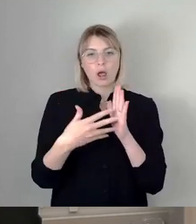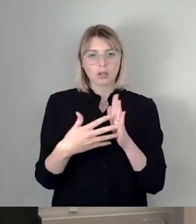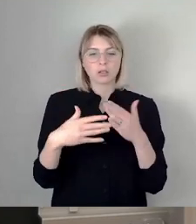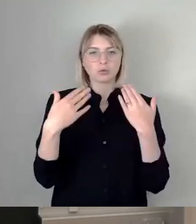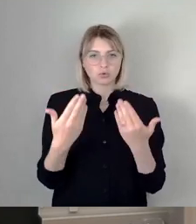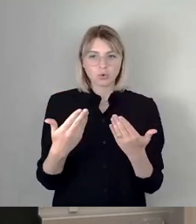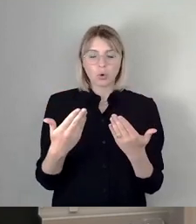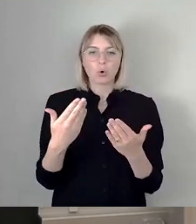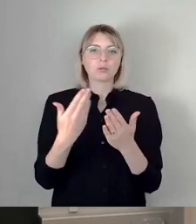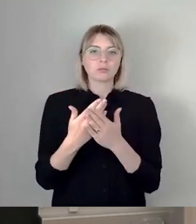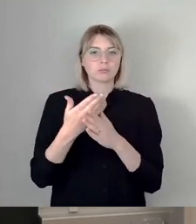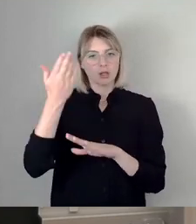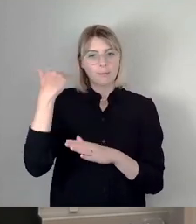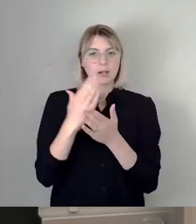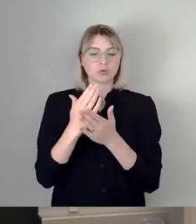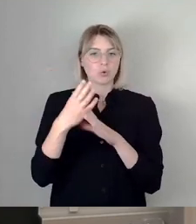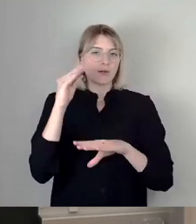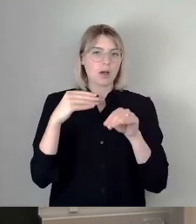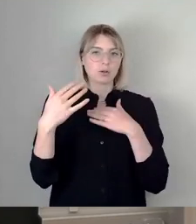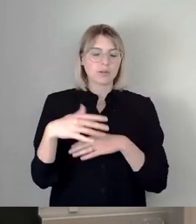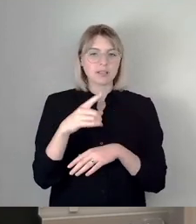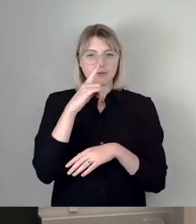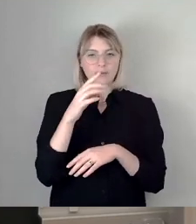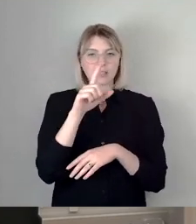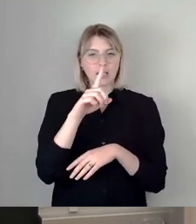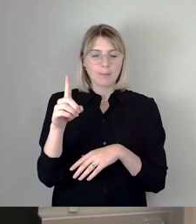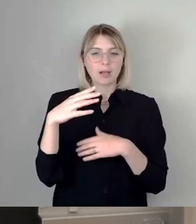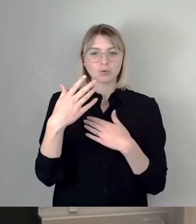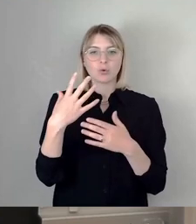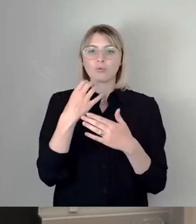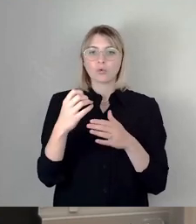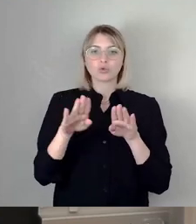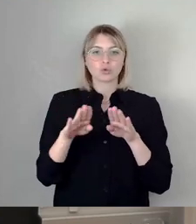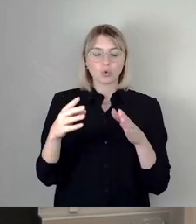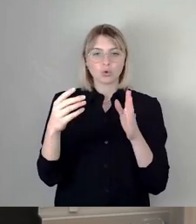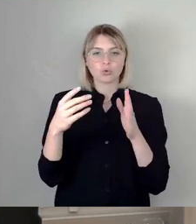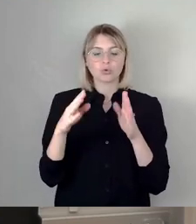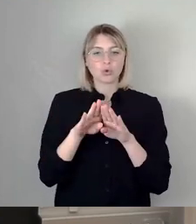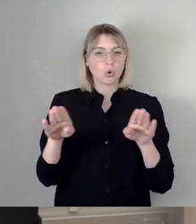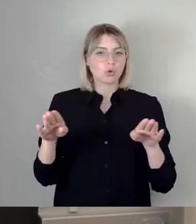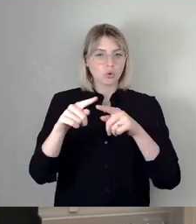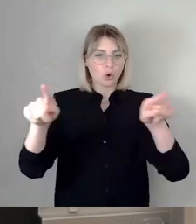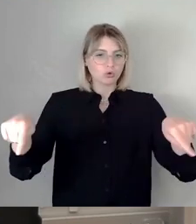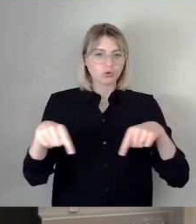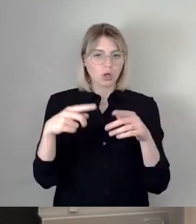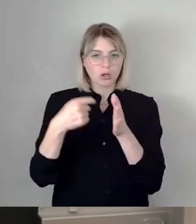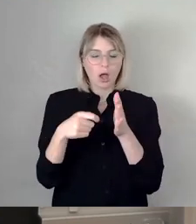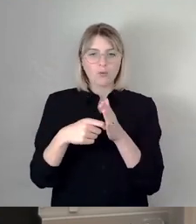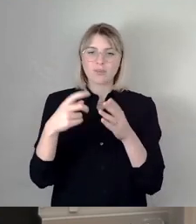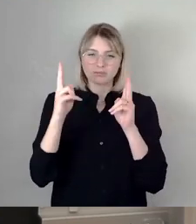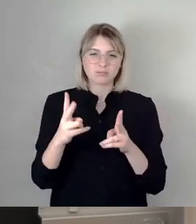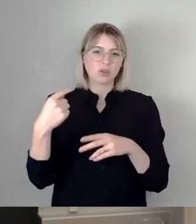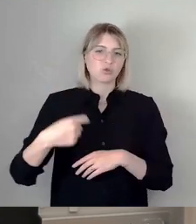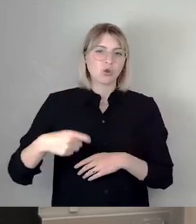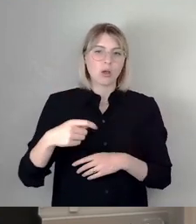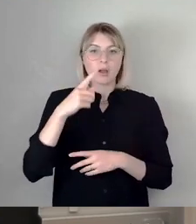wir von der Trewag ein Grundstück kaufen wollen, dann ist das ganz, ganz, ganz teuer, und wenn wir eins verkaufen an die Trewag, dann ist